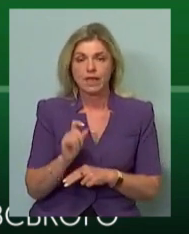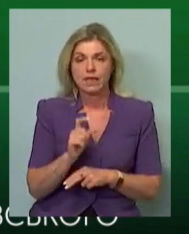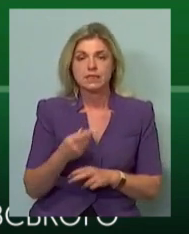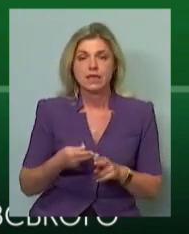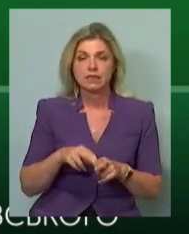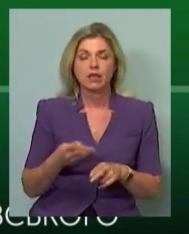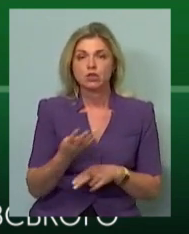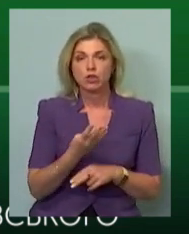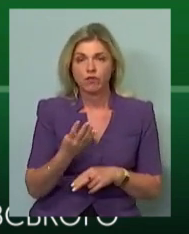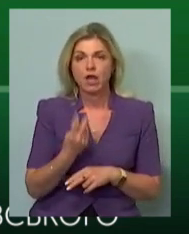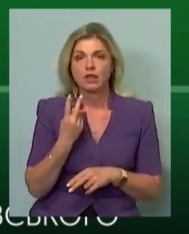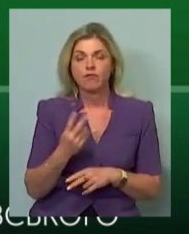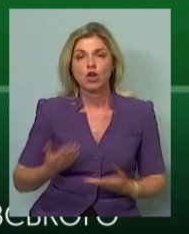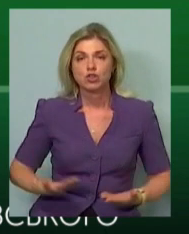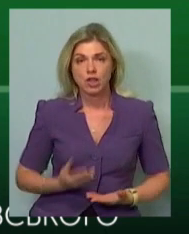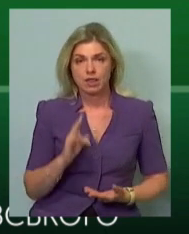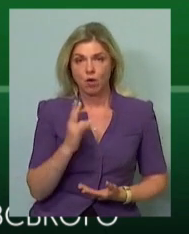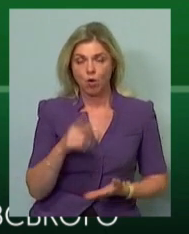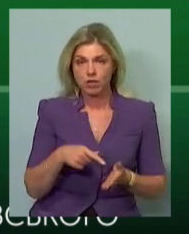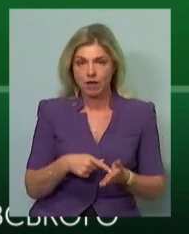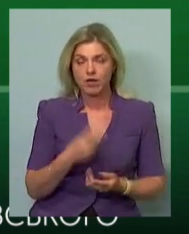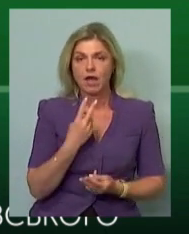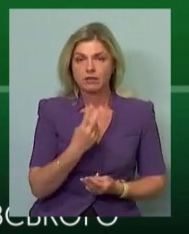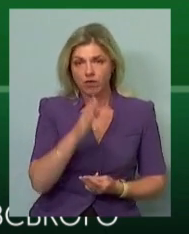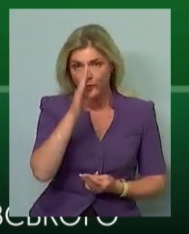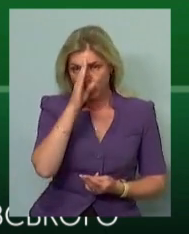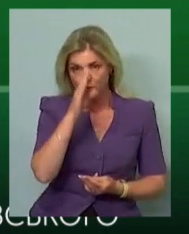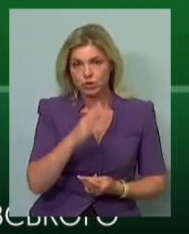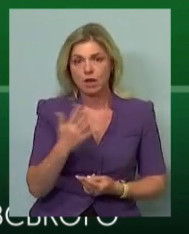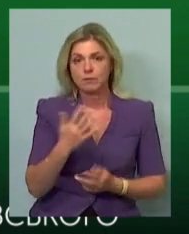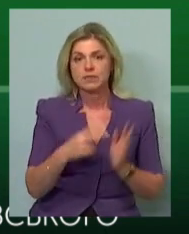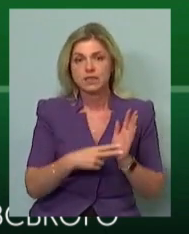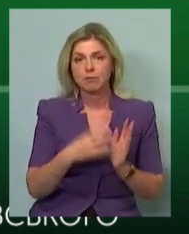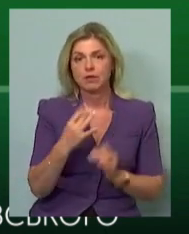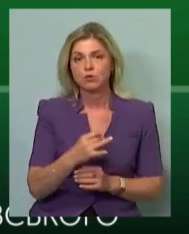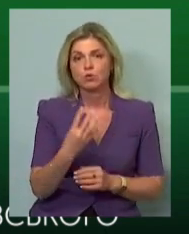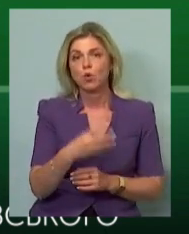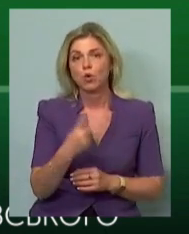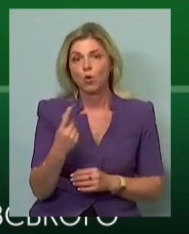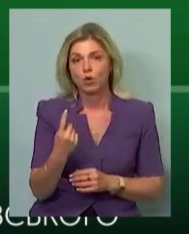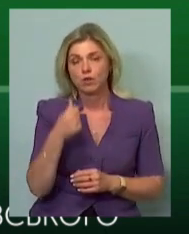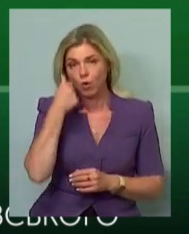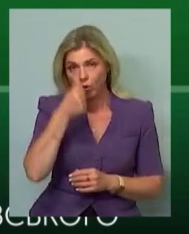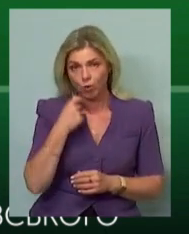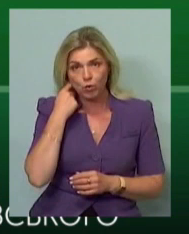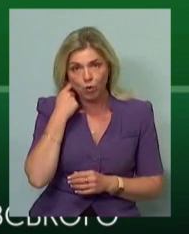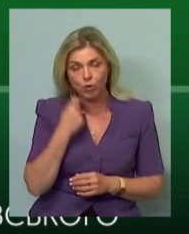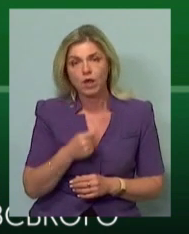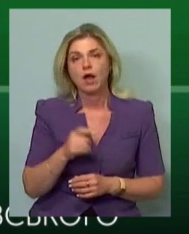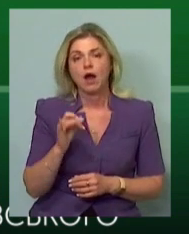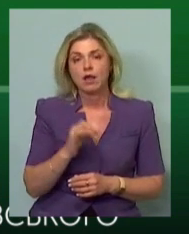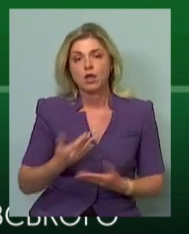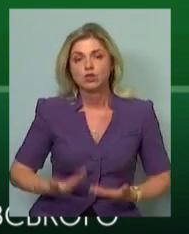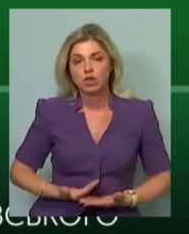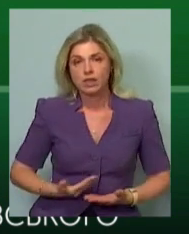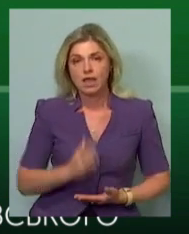2 мешканці міста Миколаєва, 2 чоловіки 57-41 року. Також дуже